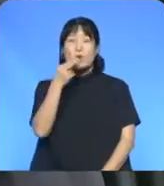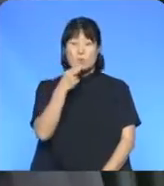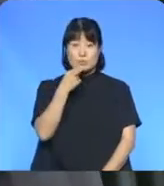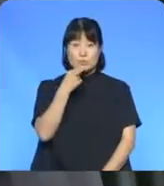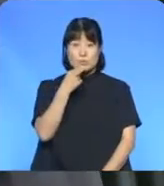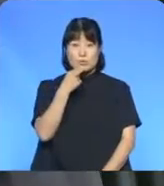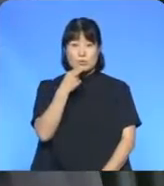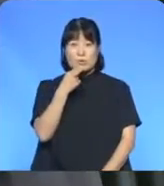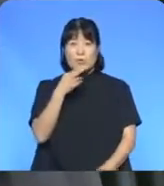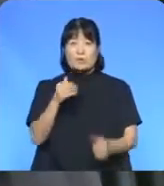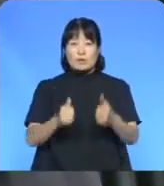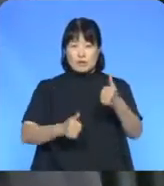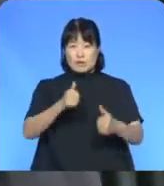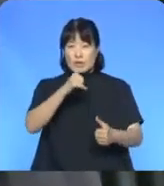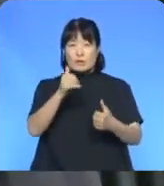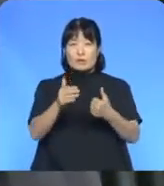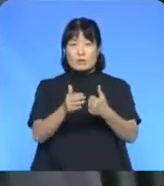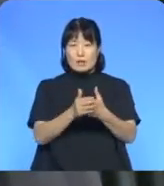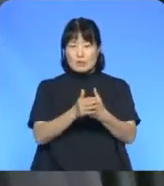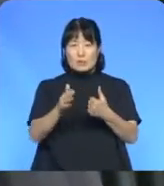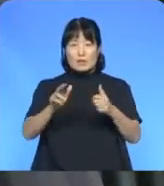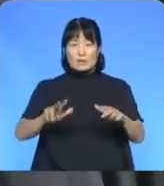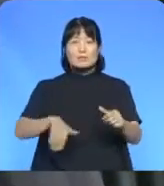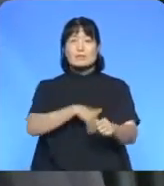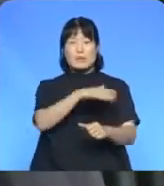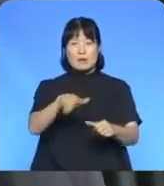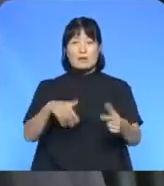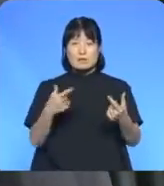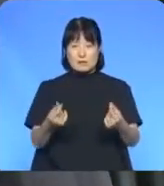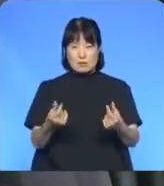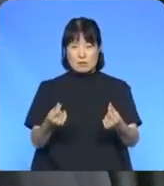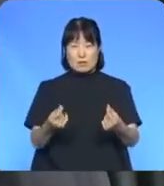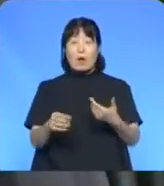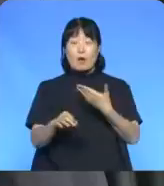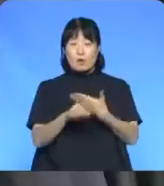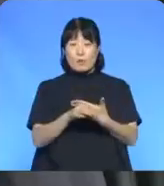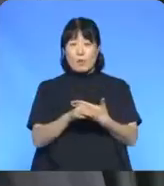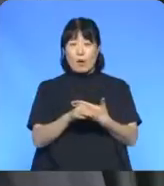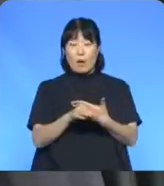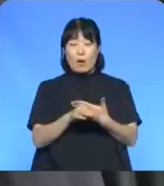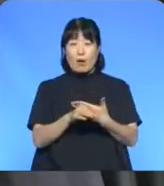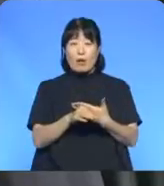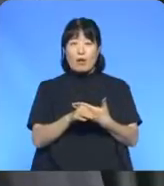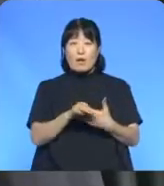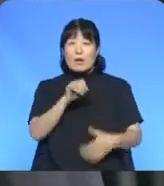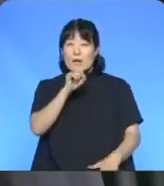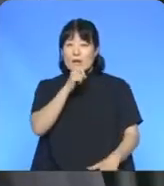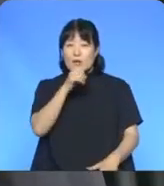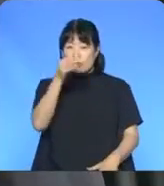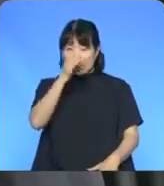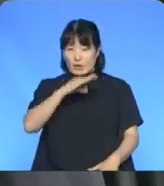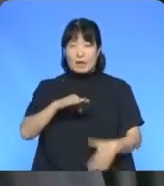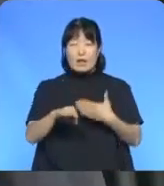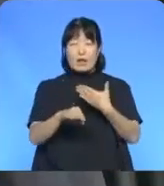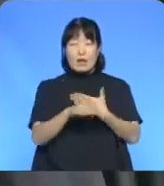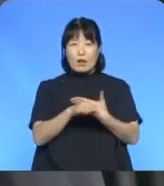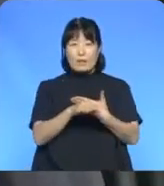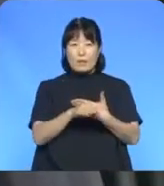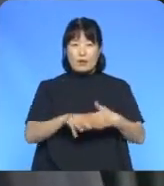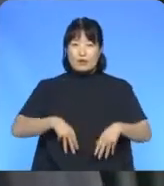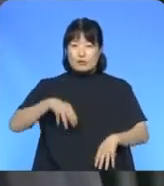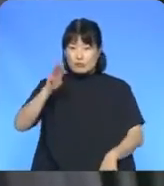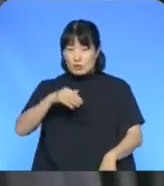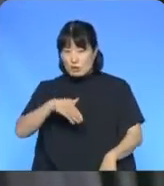무관중 경기로 치러질 수밖에 없는 상황입니다. 그렇다고 보면 홈 경기장의 이점을 살리려면 향후 춘천에